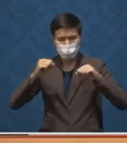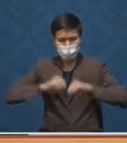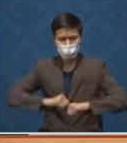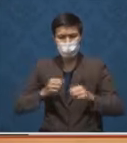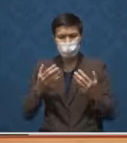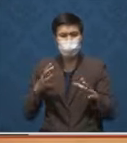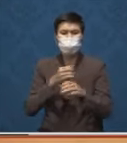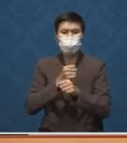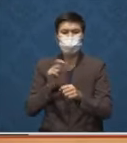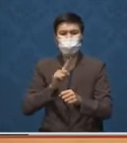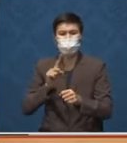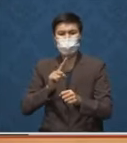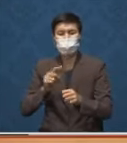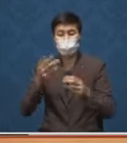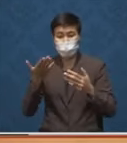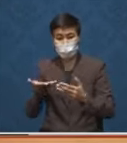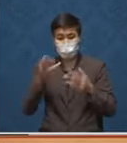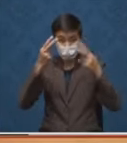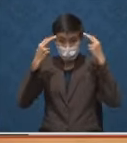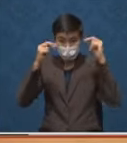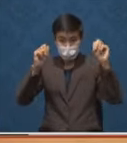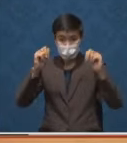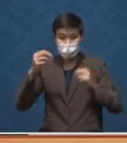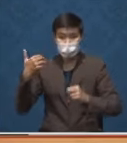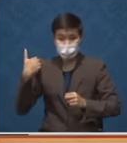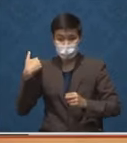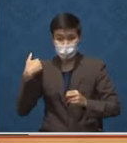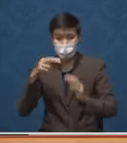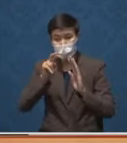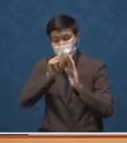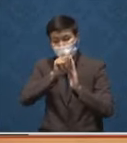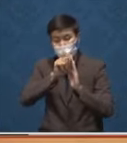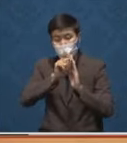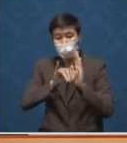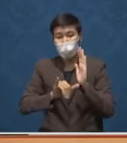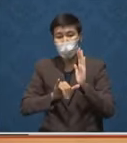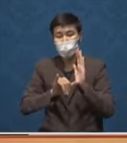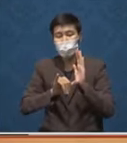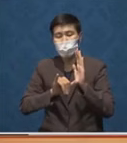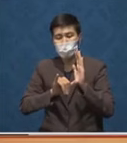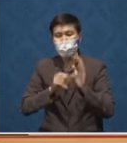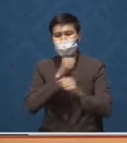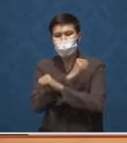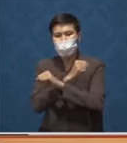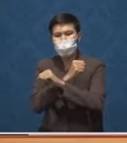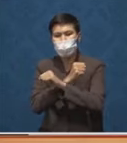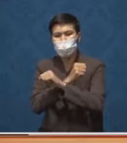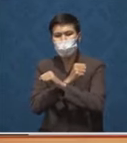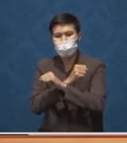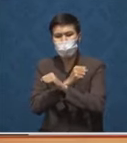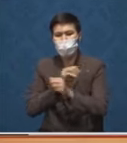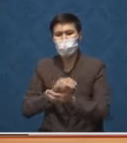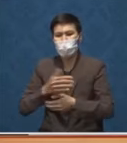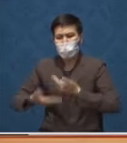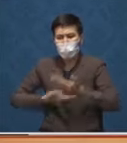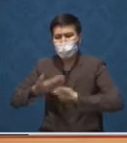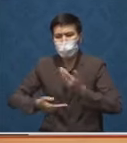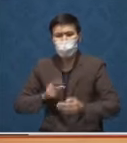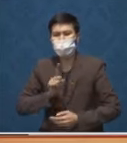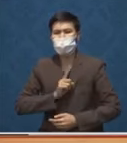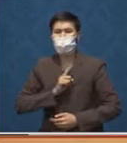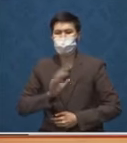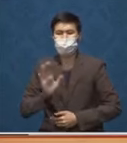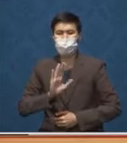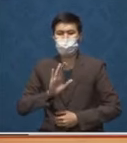บาลนี้และท่านนายกรัฐมนตรีมีนโยบายเรื่องของการป้องกันการผูกขาดและส่งเสริมการแข่งขันให้เกิดการค้าที่เป็น